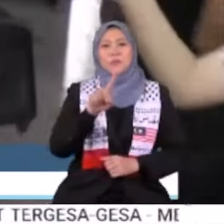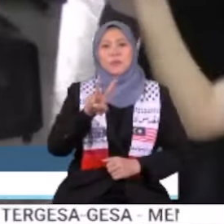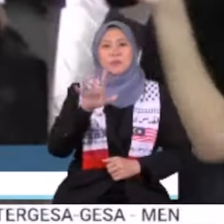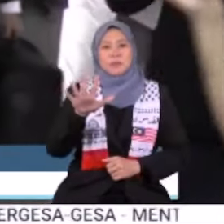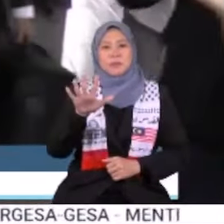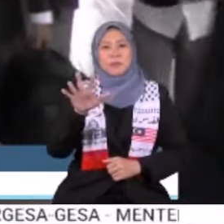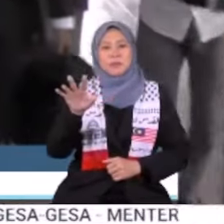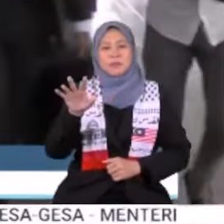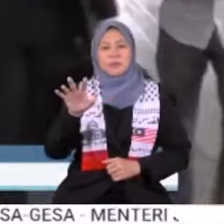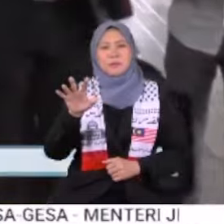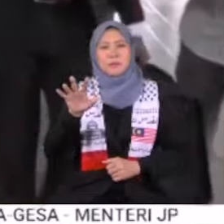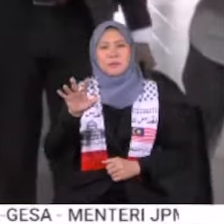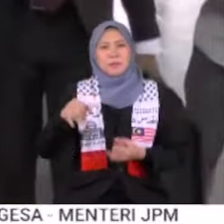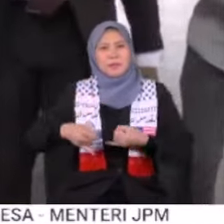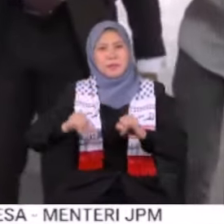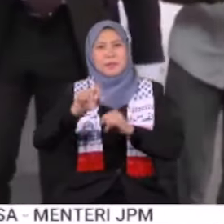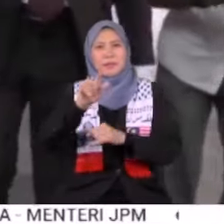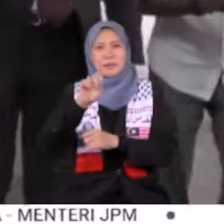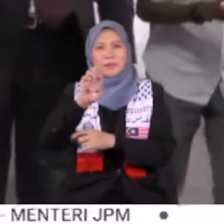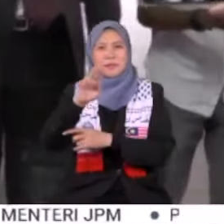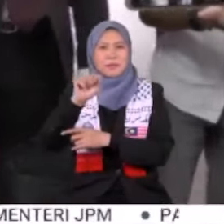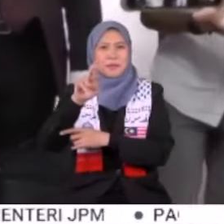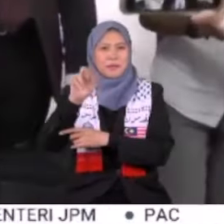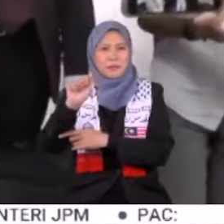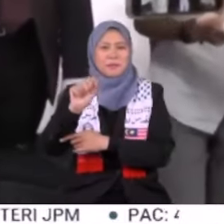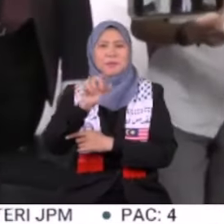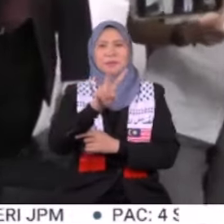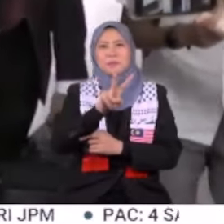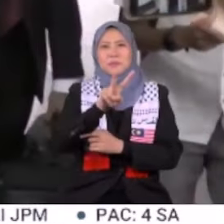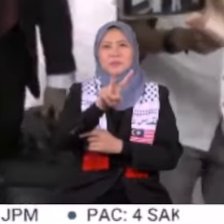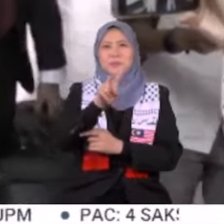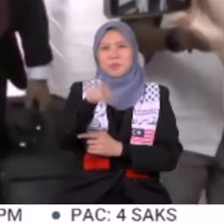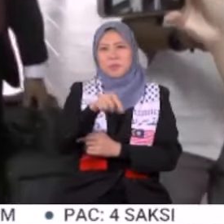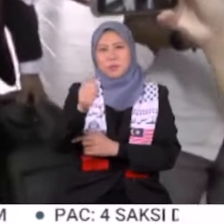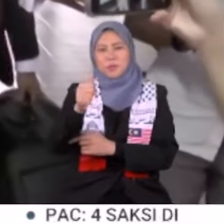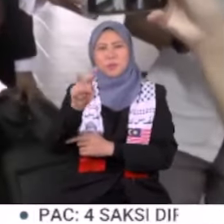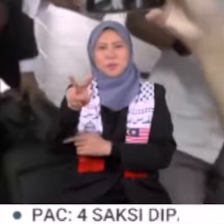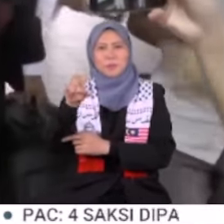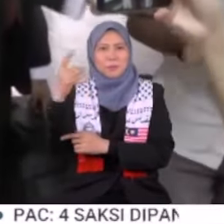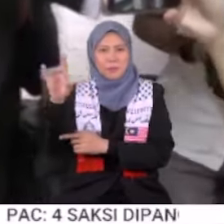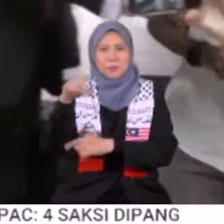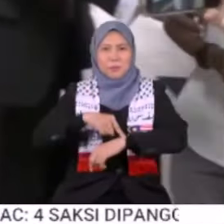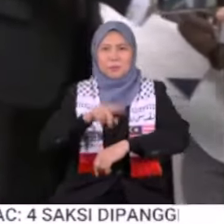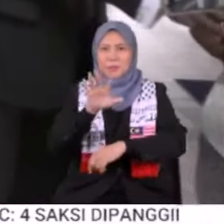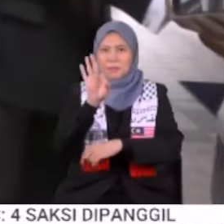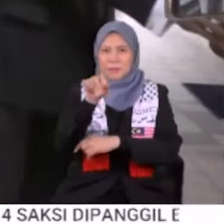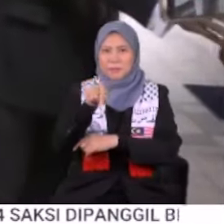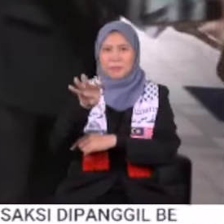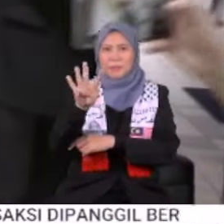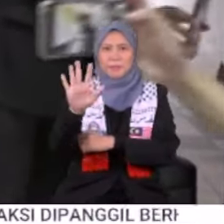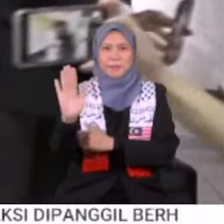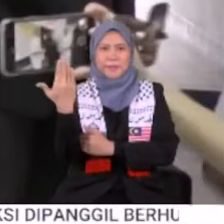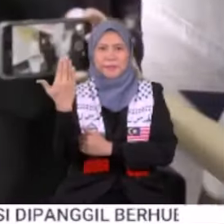125 Tranquera Residence, Jalan Tengkara pada 2 Oktober 2018, kira-kira pukul 9.45 pagi.